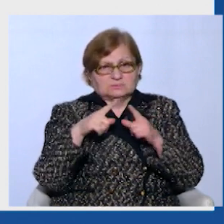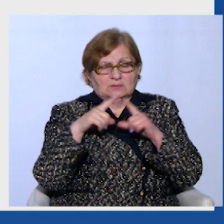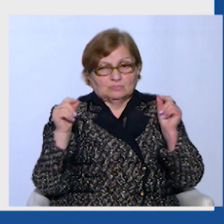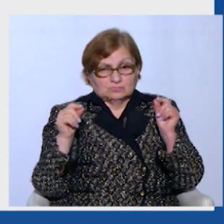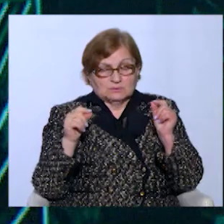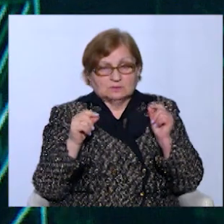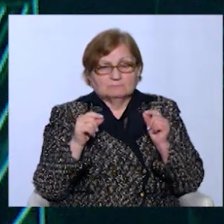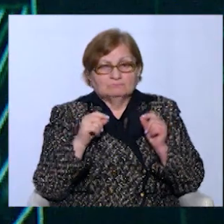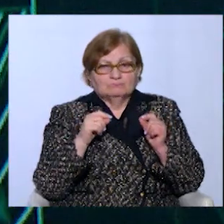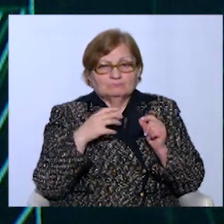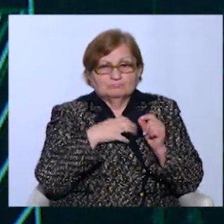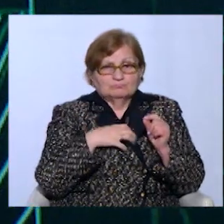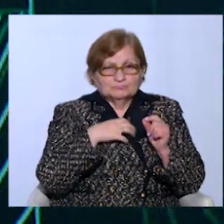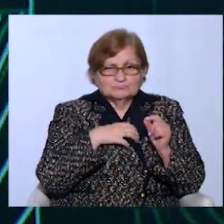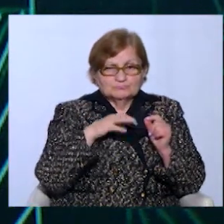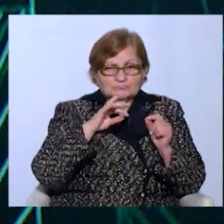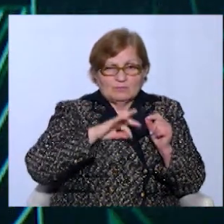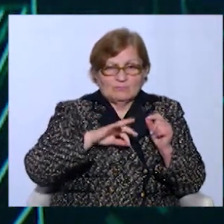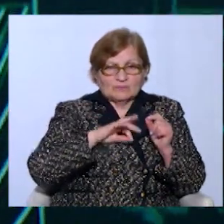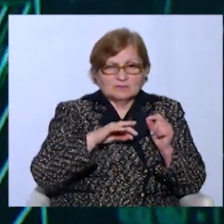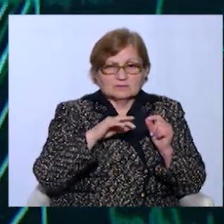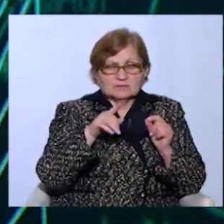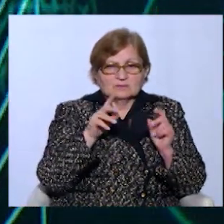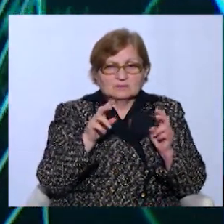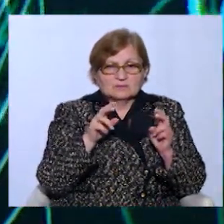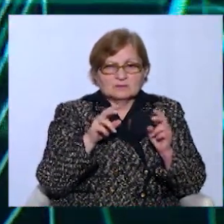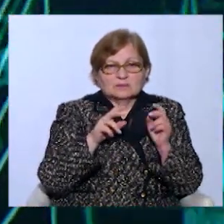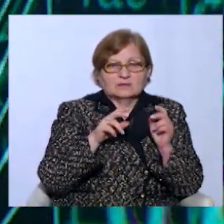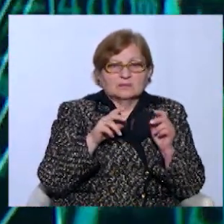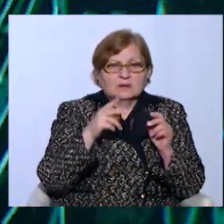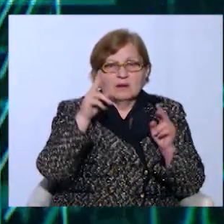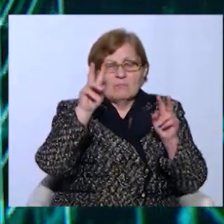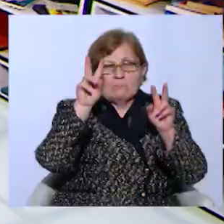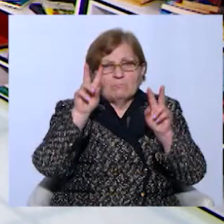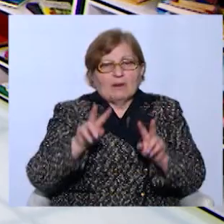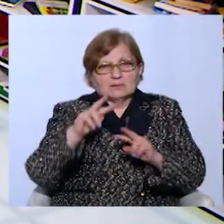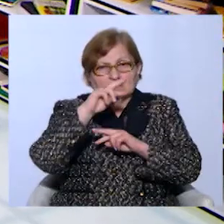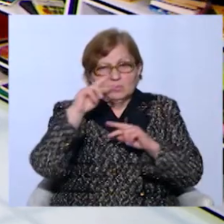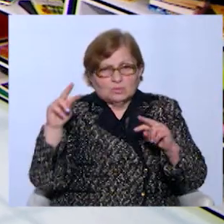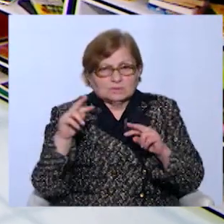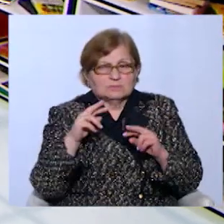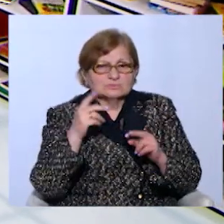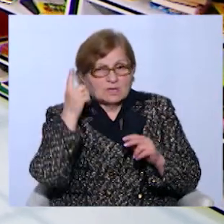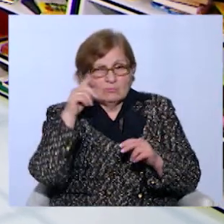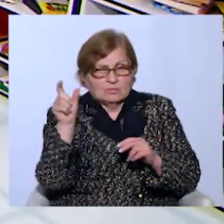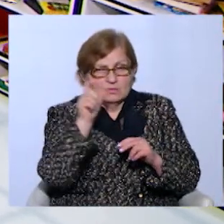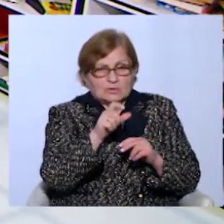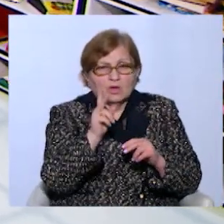ძალიან მნიშვნელოვანი თვისებები ჩვენ გამოვიყენეთ პარალელოგრამის ამოცანაში. პარალელოგრამის ამოცანაში ჩვენ დაგვჭირდა ის, რომ